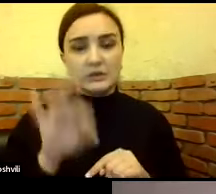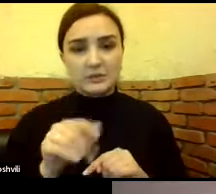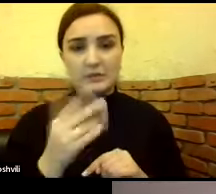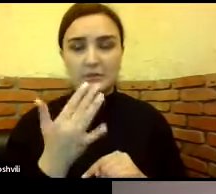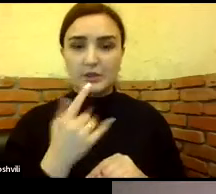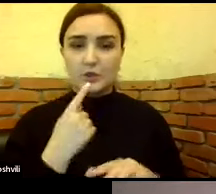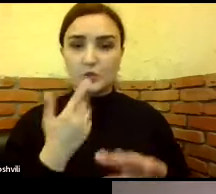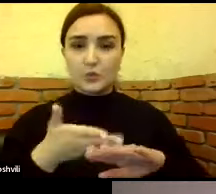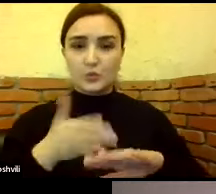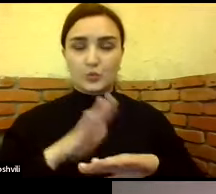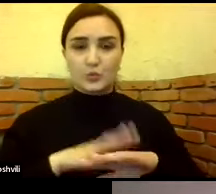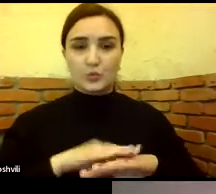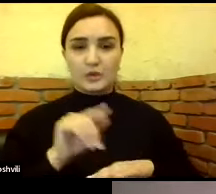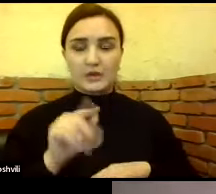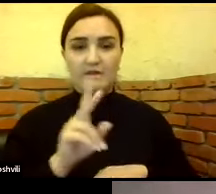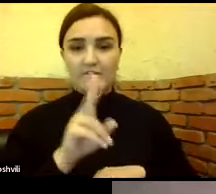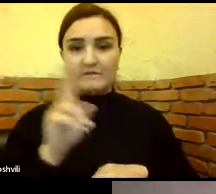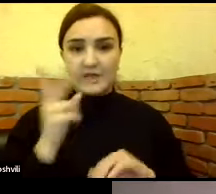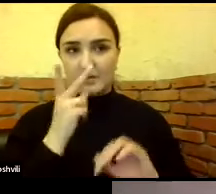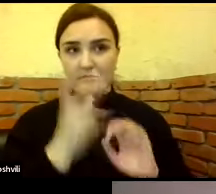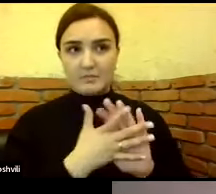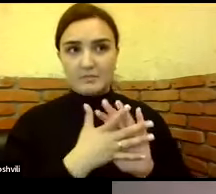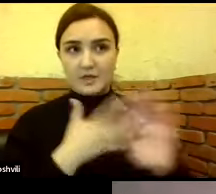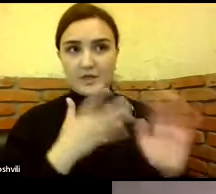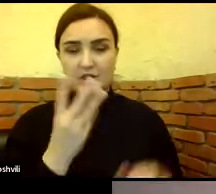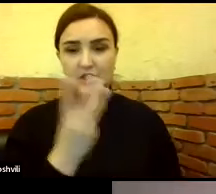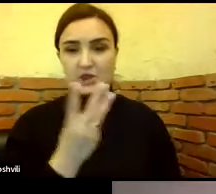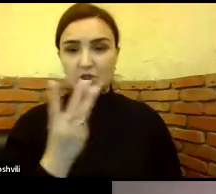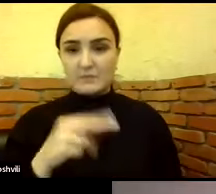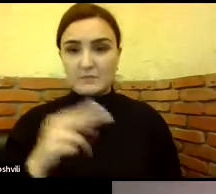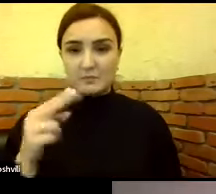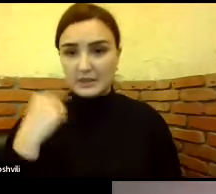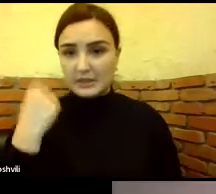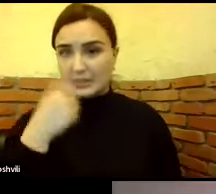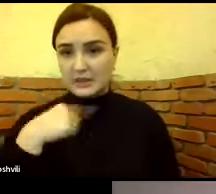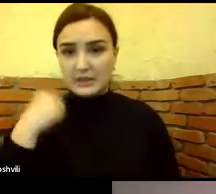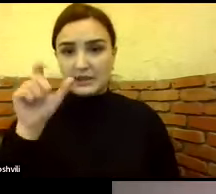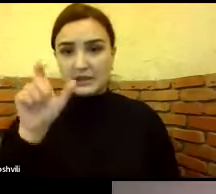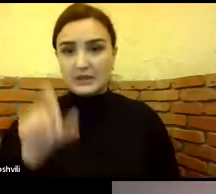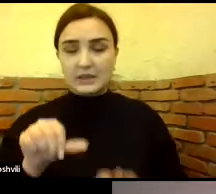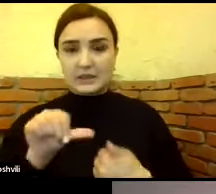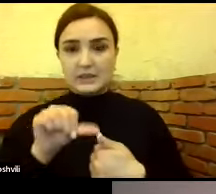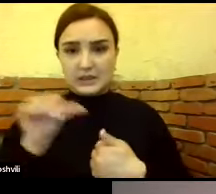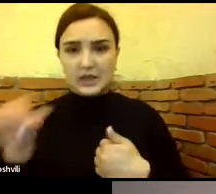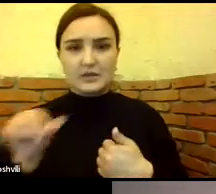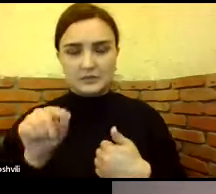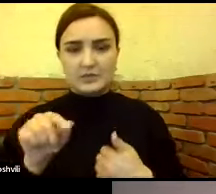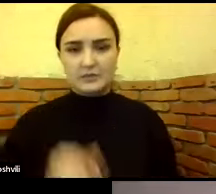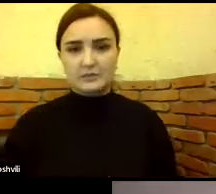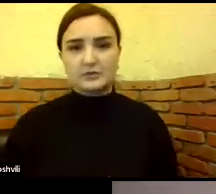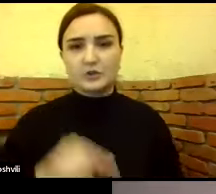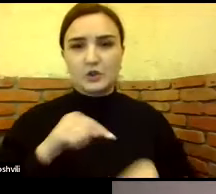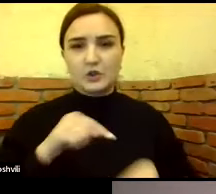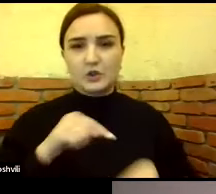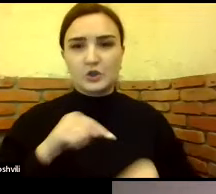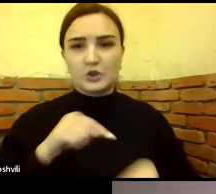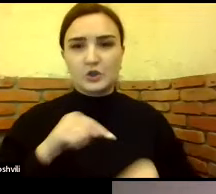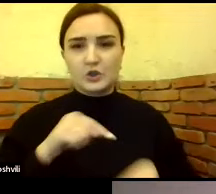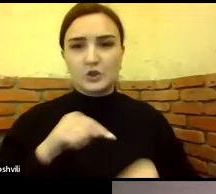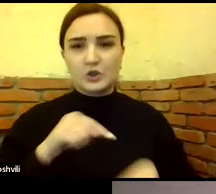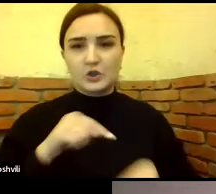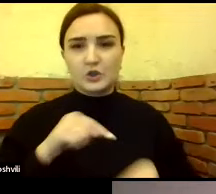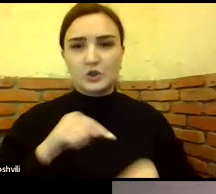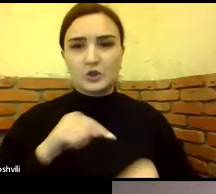რომ ეს ვინმე აღიქვას საერთოდ ჩვენ პირის გარდა, იმდენად ფერმკრთალდება რა ეგ გრძნობაც რაღაცნაირი